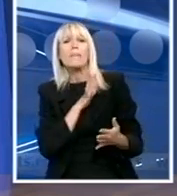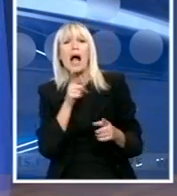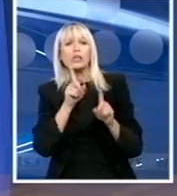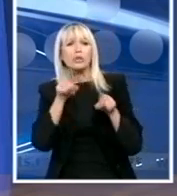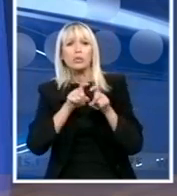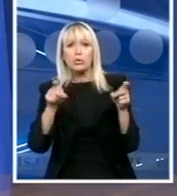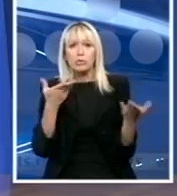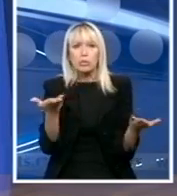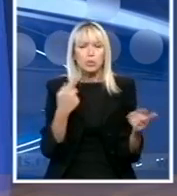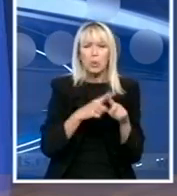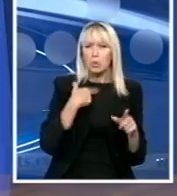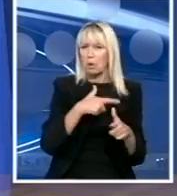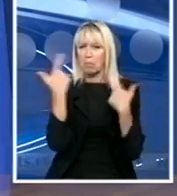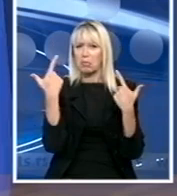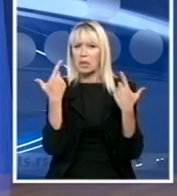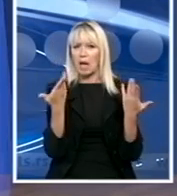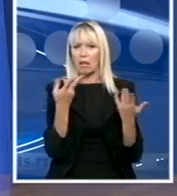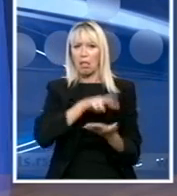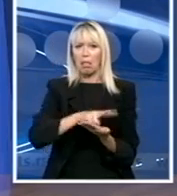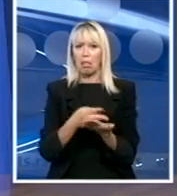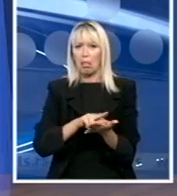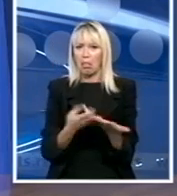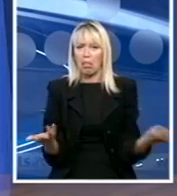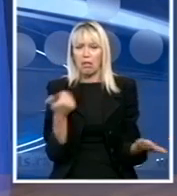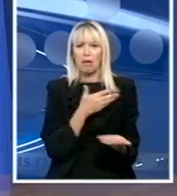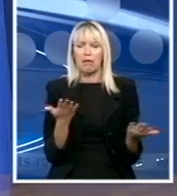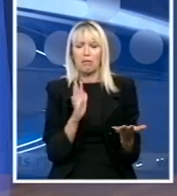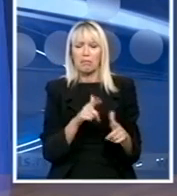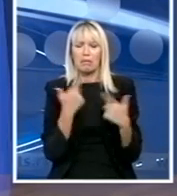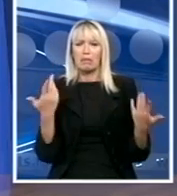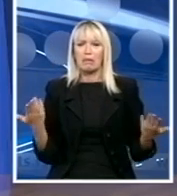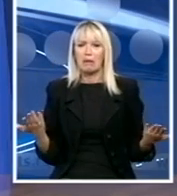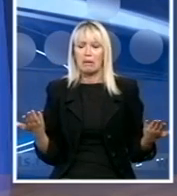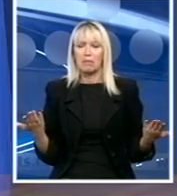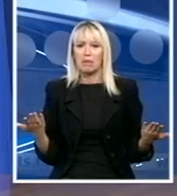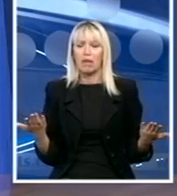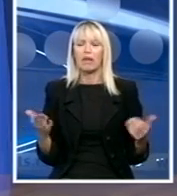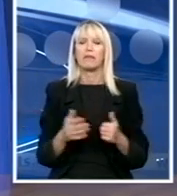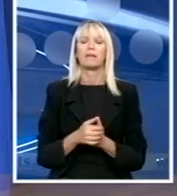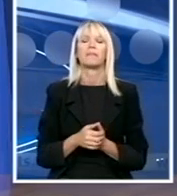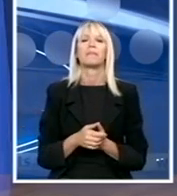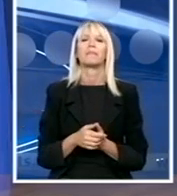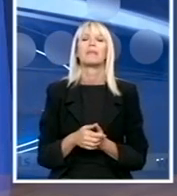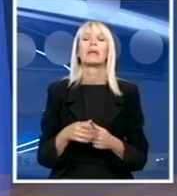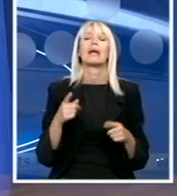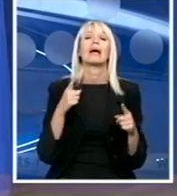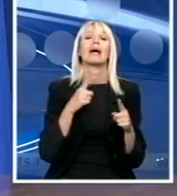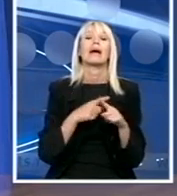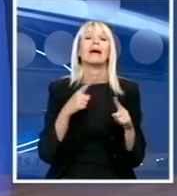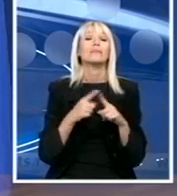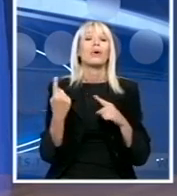dva minuta. Zbog toga hoću da vas pitam, kako ste danas na kriznom štabu? Ajmo ovako da izvinjam. Ne, čekajte, zato što